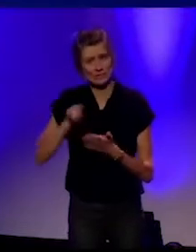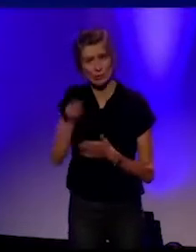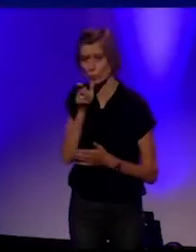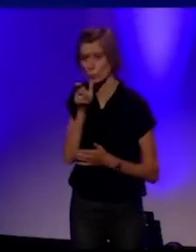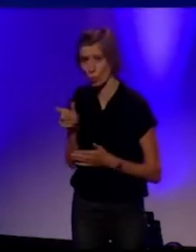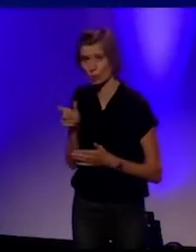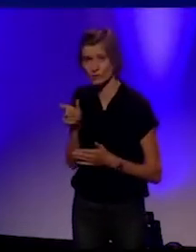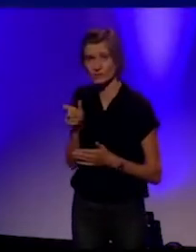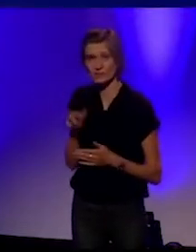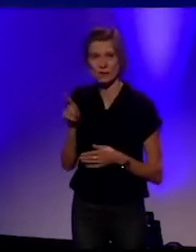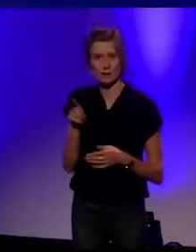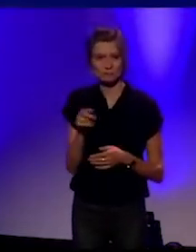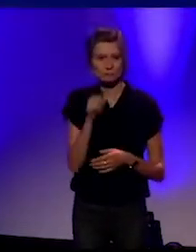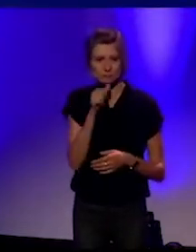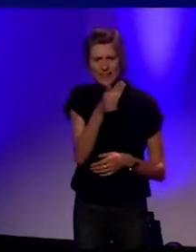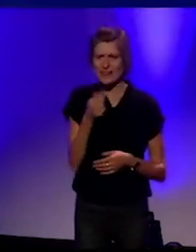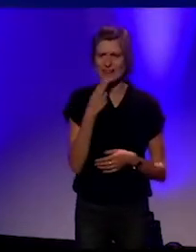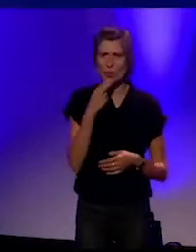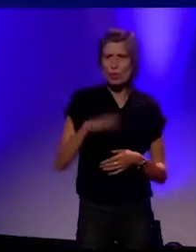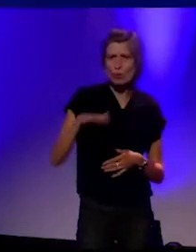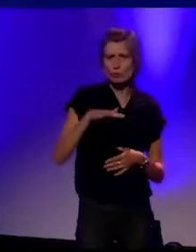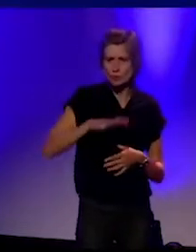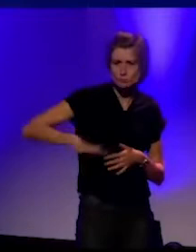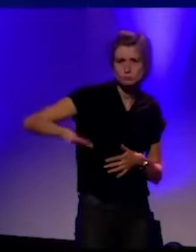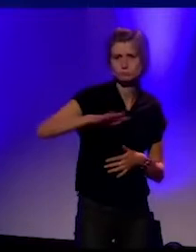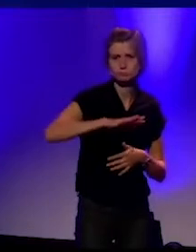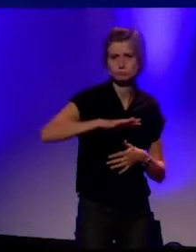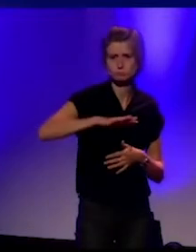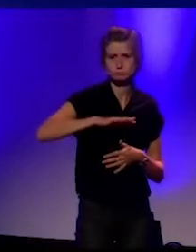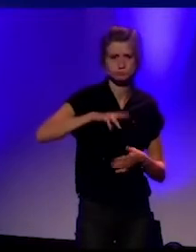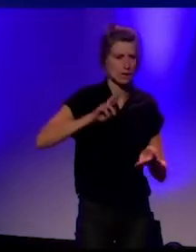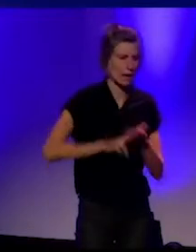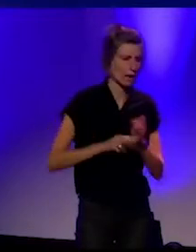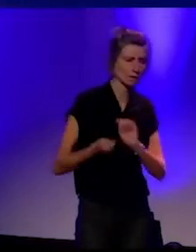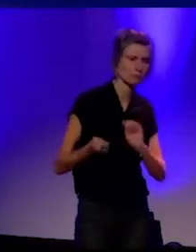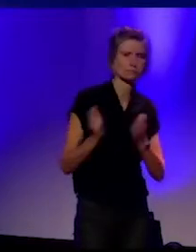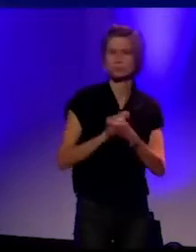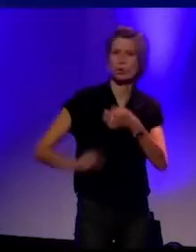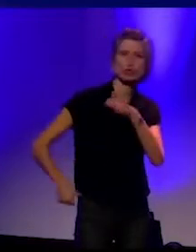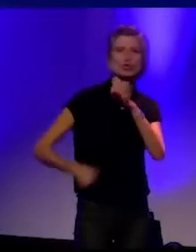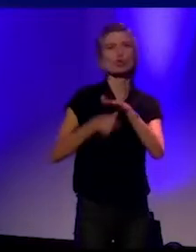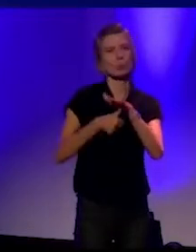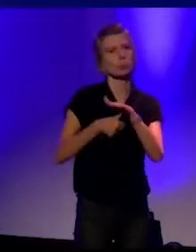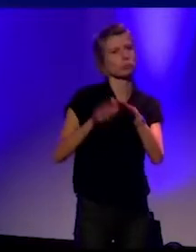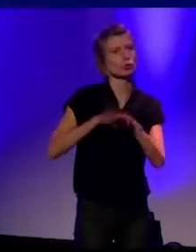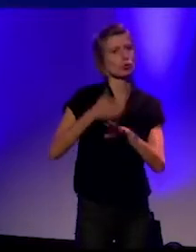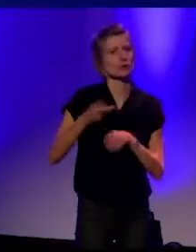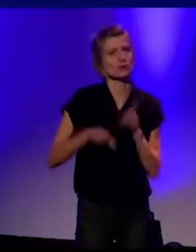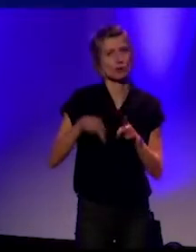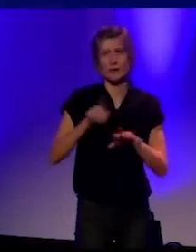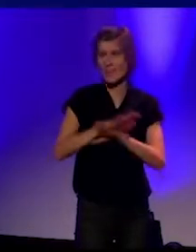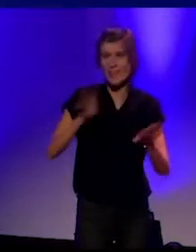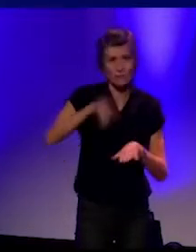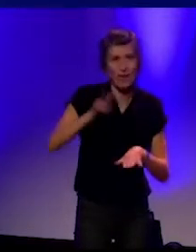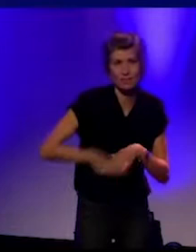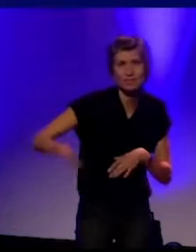die lang niet alleen Leuven en omstreken omtovert tot een mindgate, maar eigenlijk heel Vlaanderen. We doen